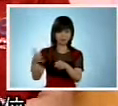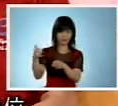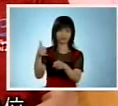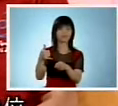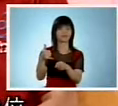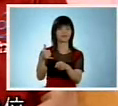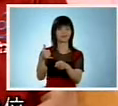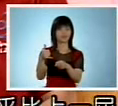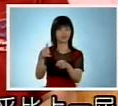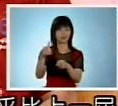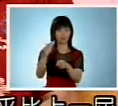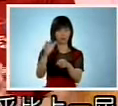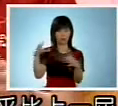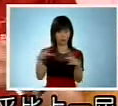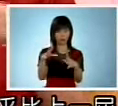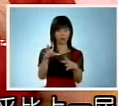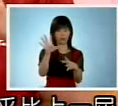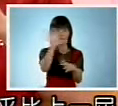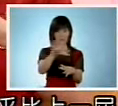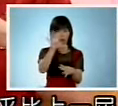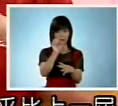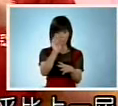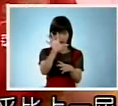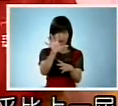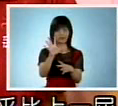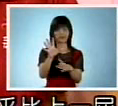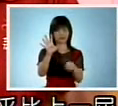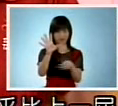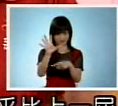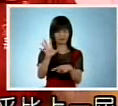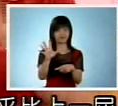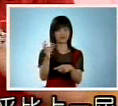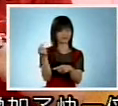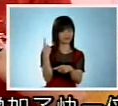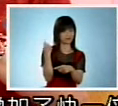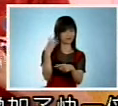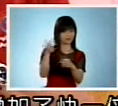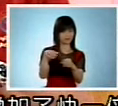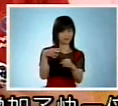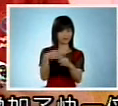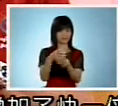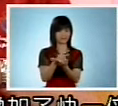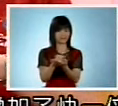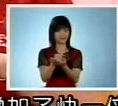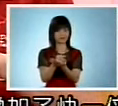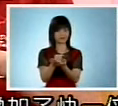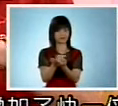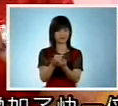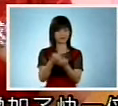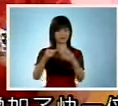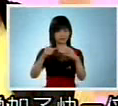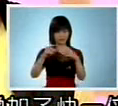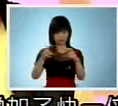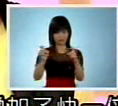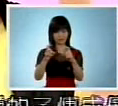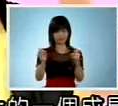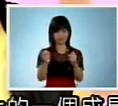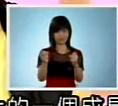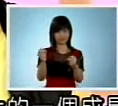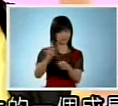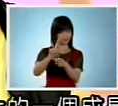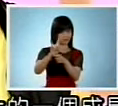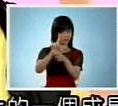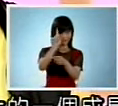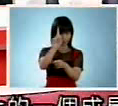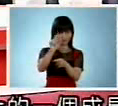就5500位。嗯、啊、嗯。所以这个我们几乎比这个上一届4年前在墨尔本、啊、增加了快一倍啊，这个也